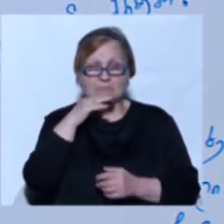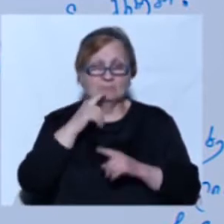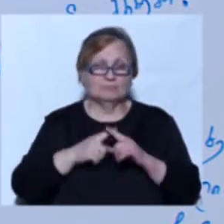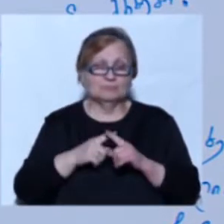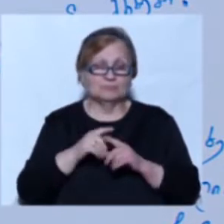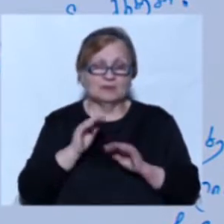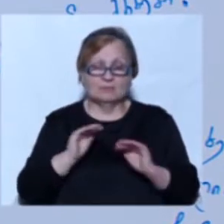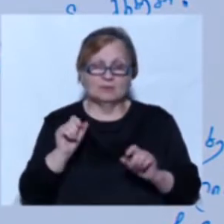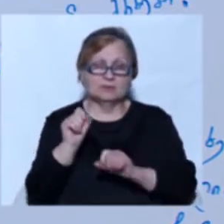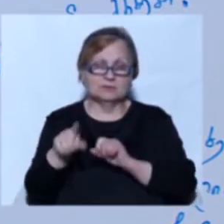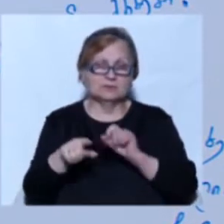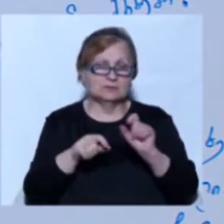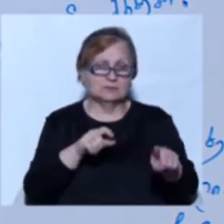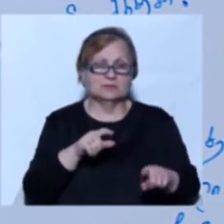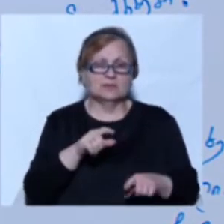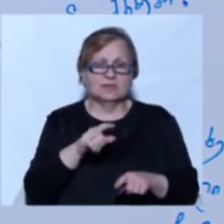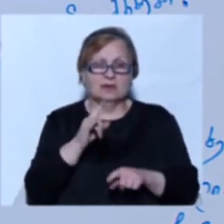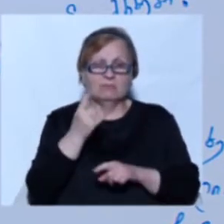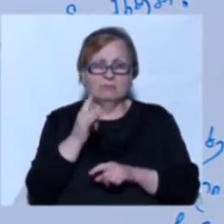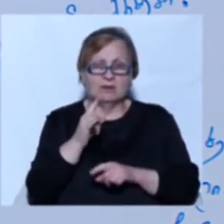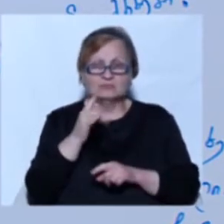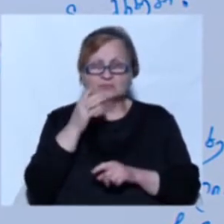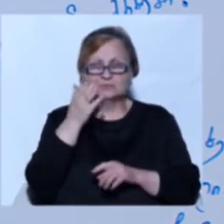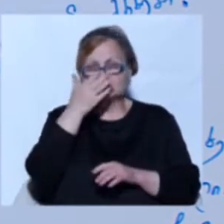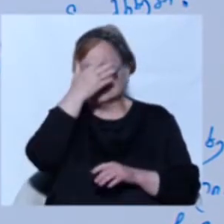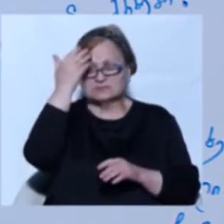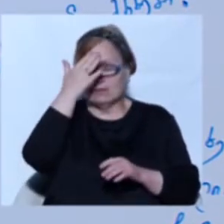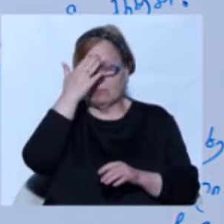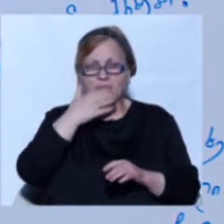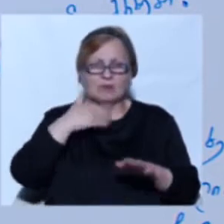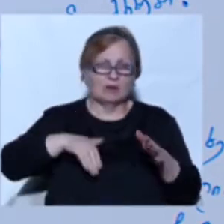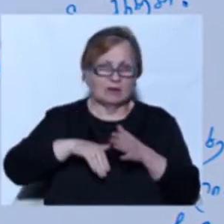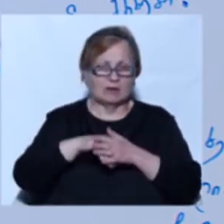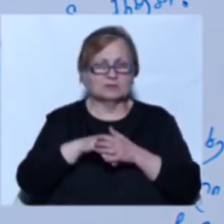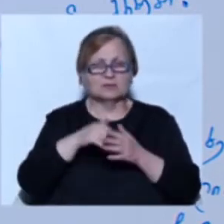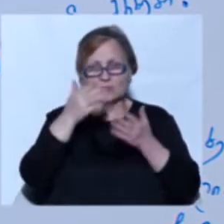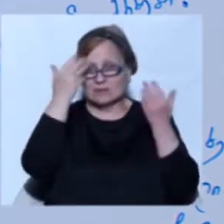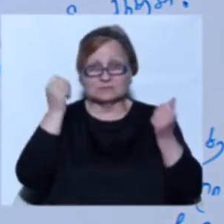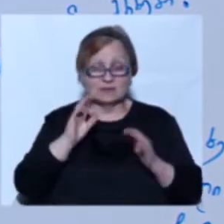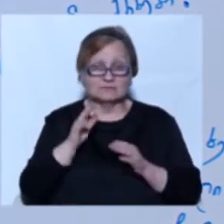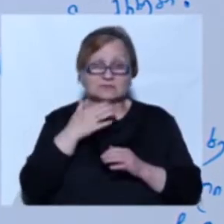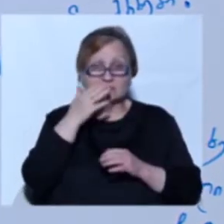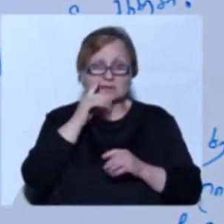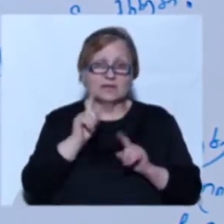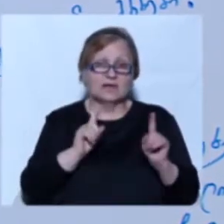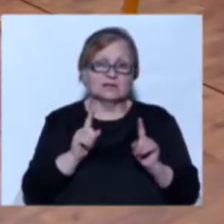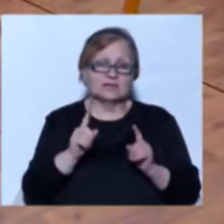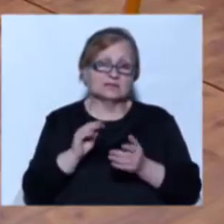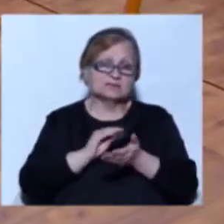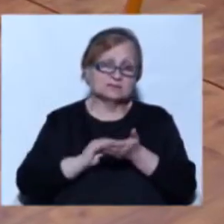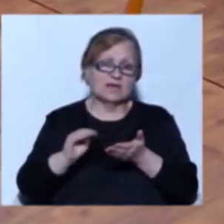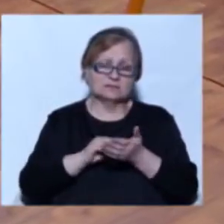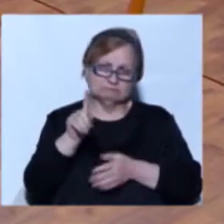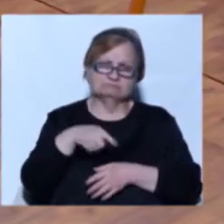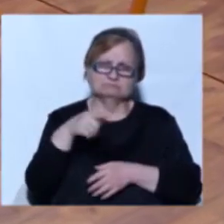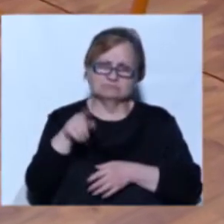ბავშვებს ავალებდა, რომ არ მოწყვეტოდნენ სწავლის პროცესს, შემოქმედებით აზროვნებას, რომ რაღაცები დაეწერათ